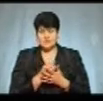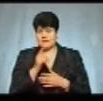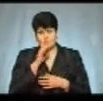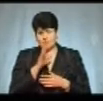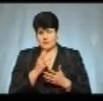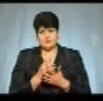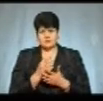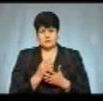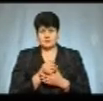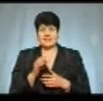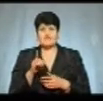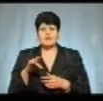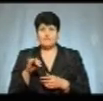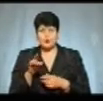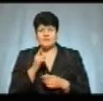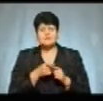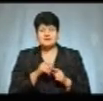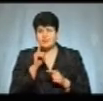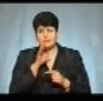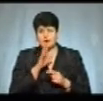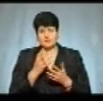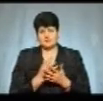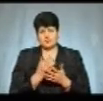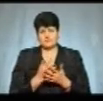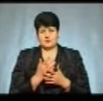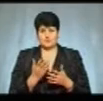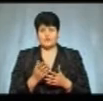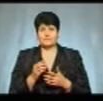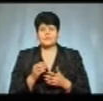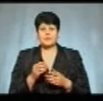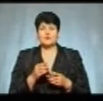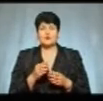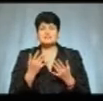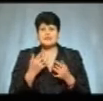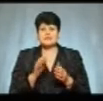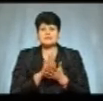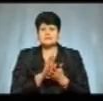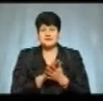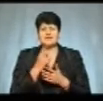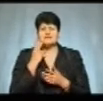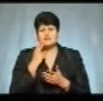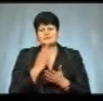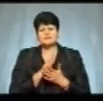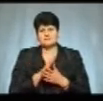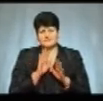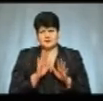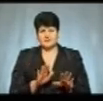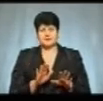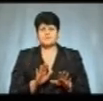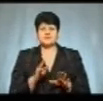непоганий заробіток в Європі, наприклад. Це непоганий заробіток, оскільки відходи тваринного походження завжди. Завжди